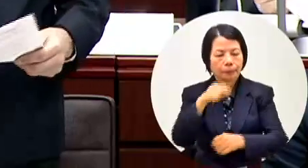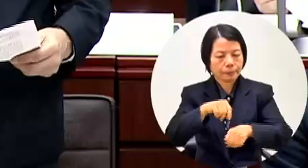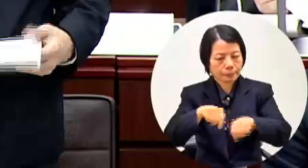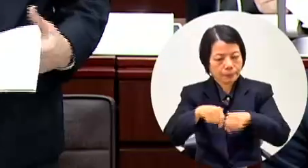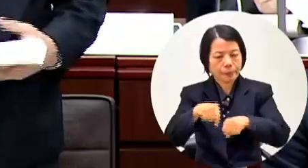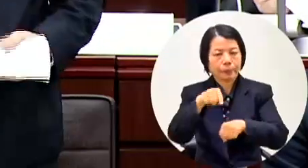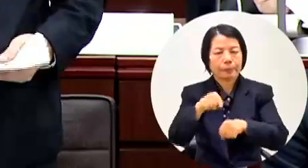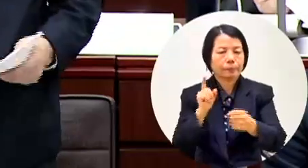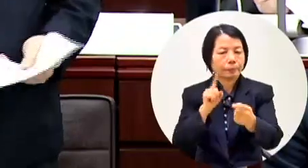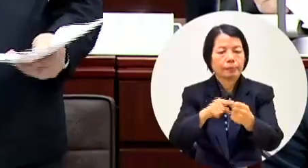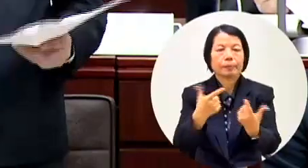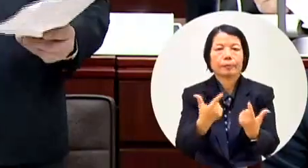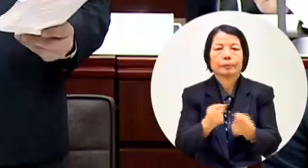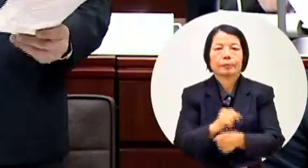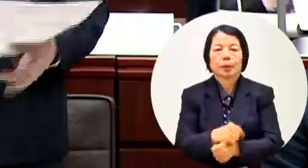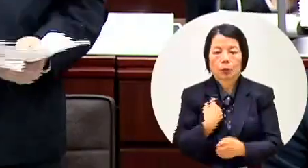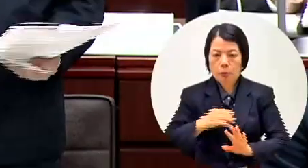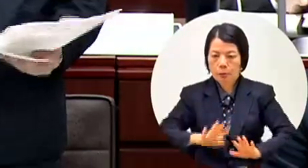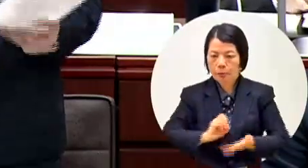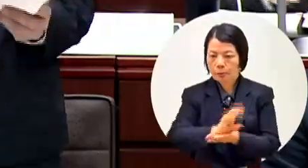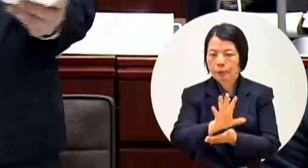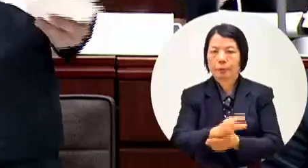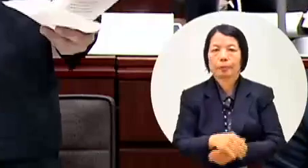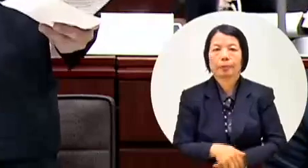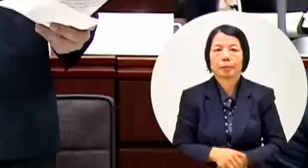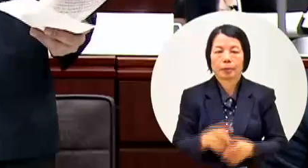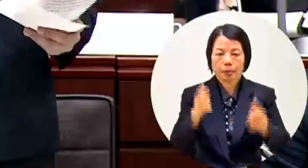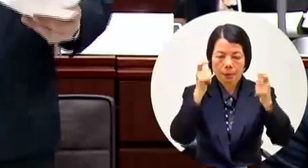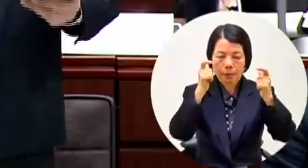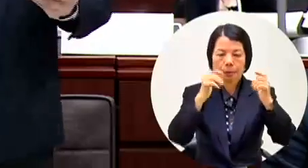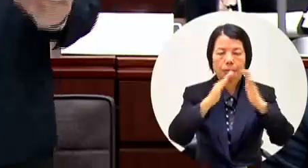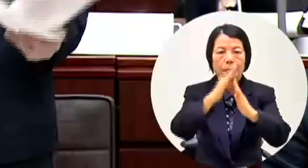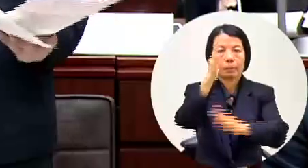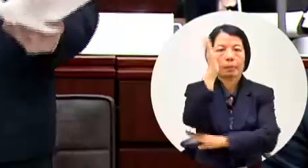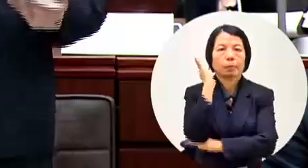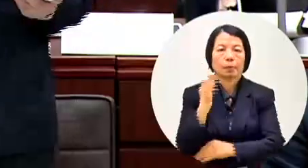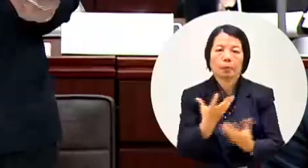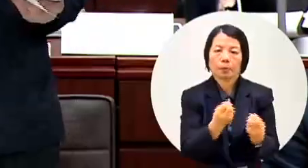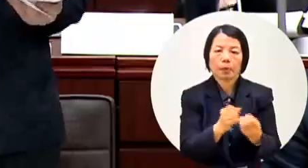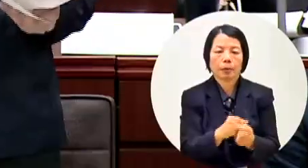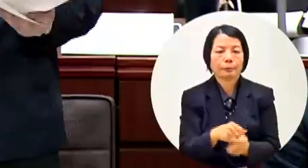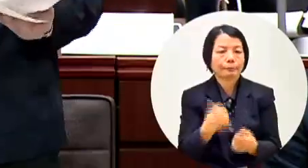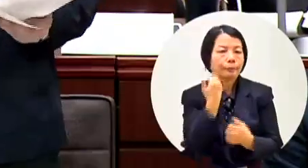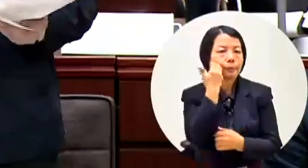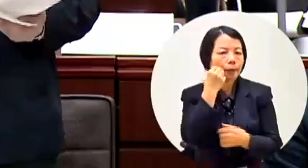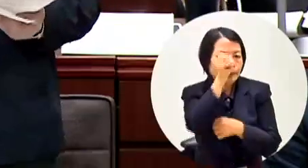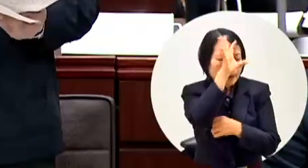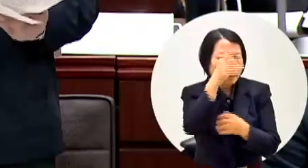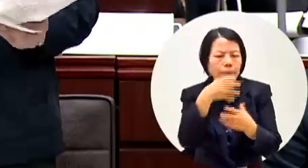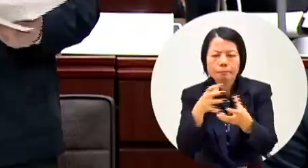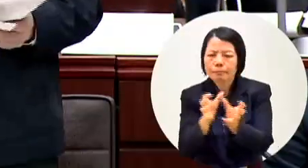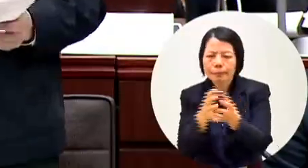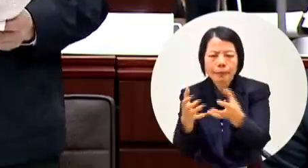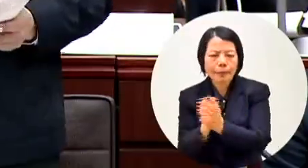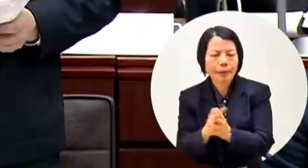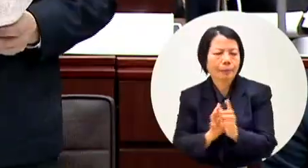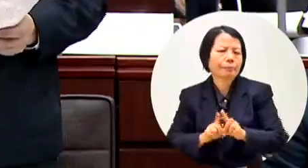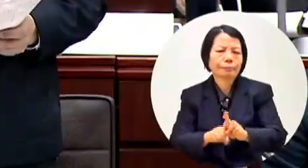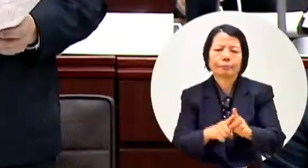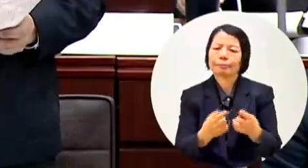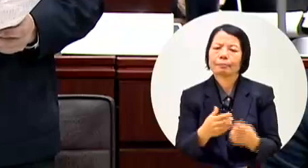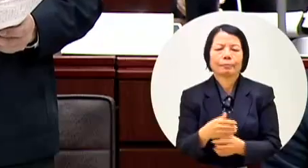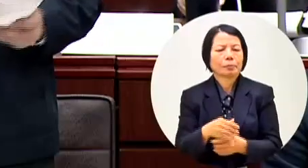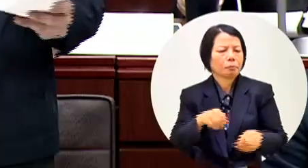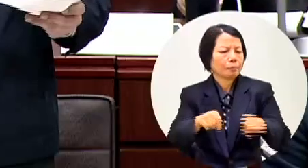一定要跟大家来报告，我们市政府没有任何一定要某一个党派跟着我们政府，绝无此事。希望未来贵